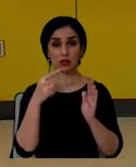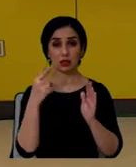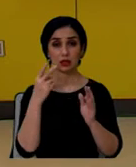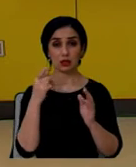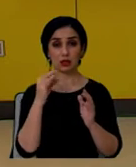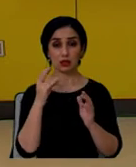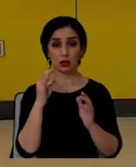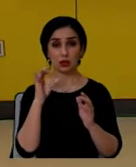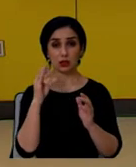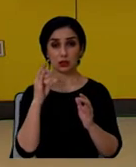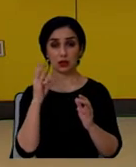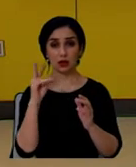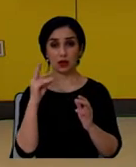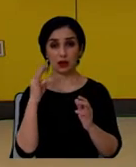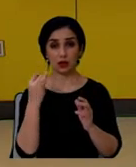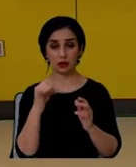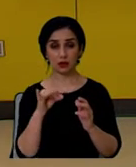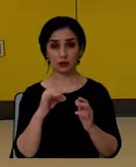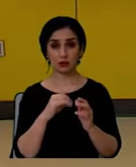граммов гидроксида калия.